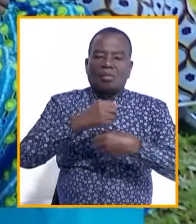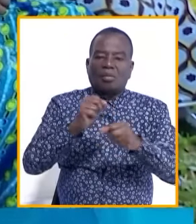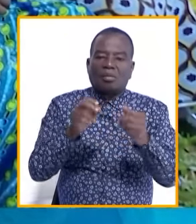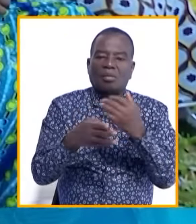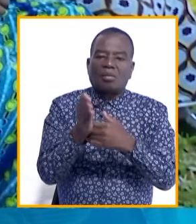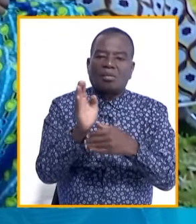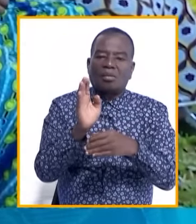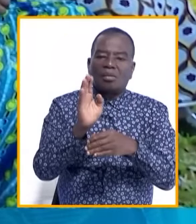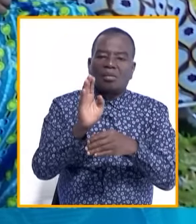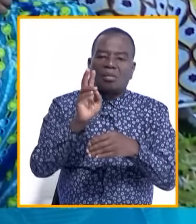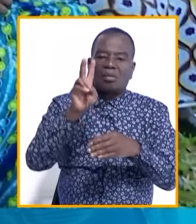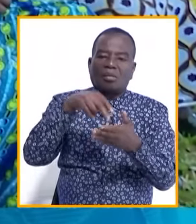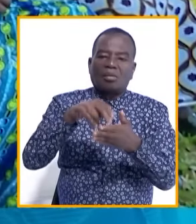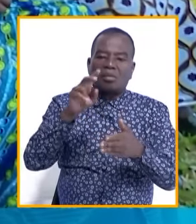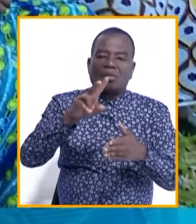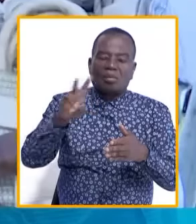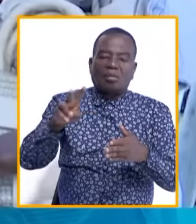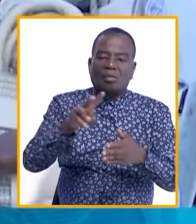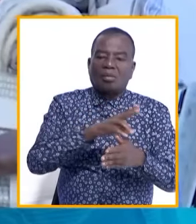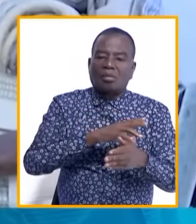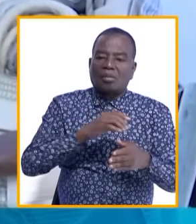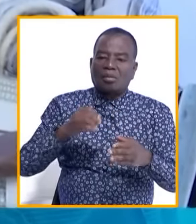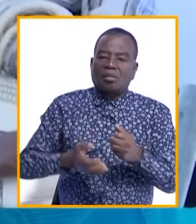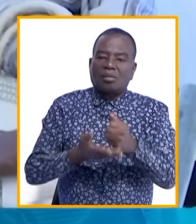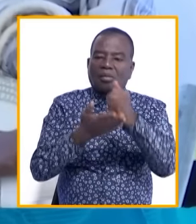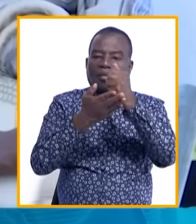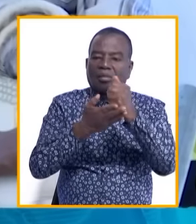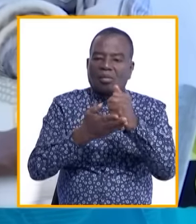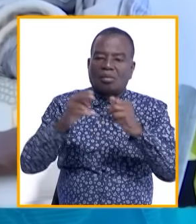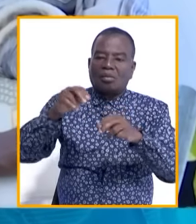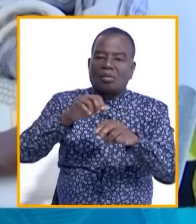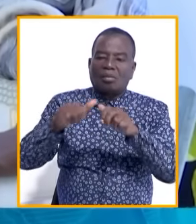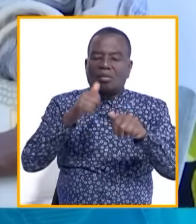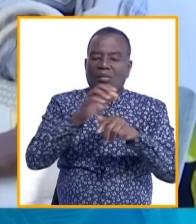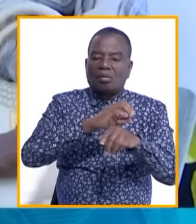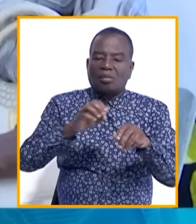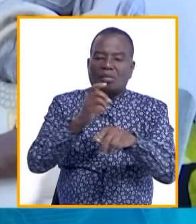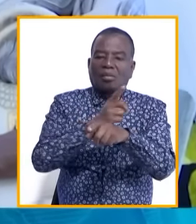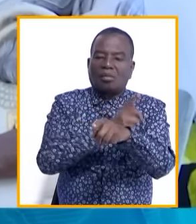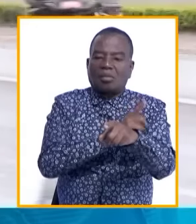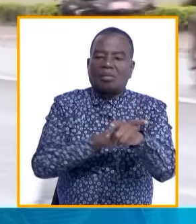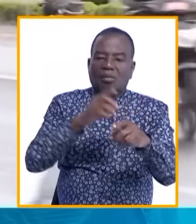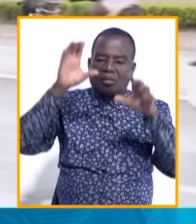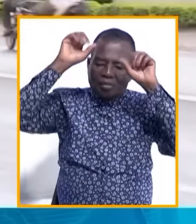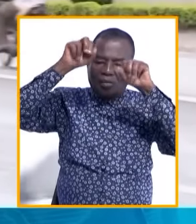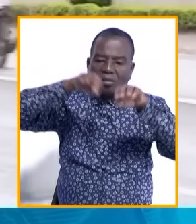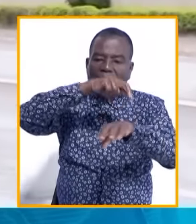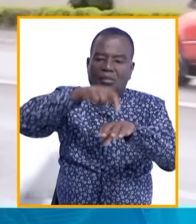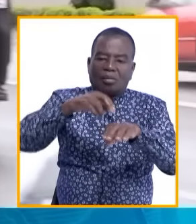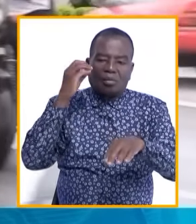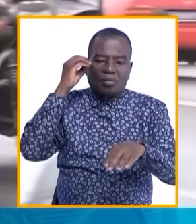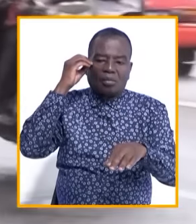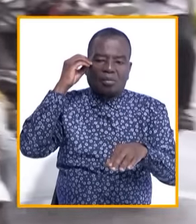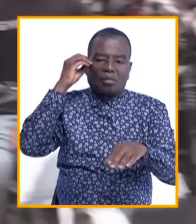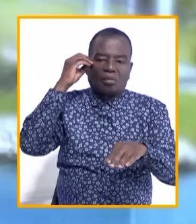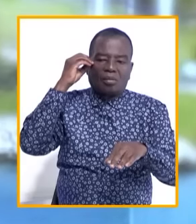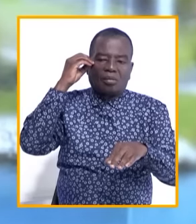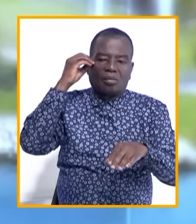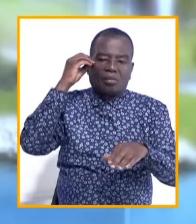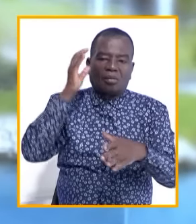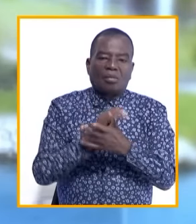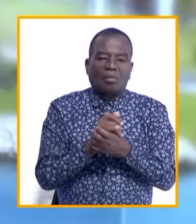ses avantages et de ses privilèges. Créée en 2022, la chaîne citoyenne et républicaine soutient les actions de développement et de cohésion sociale